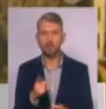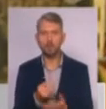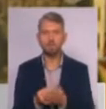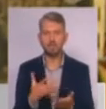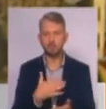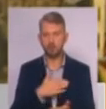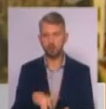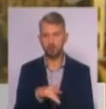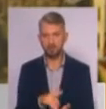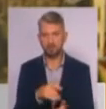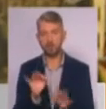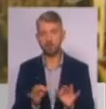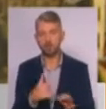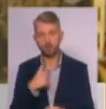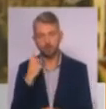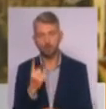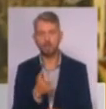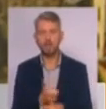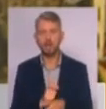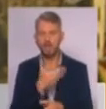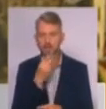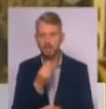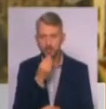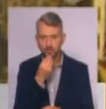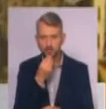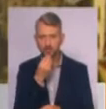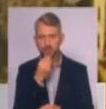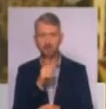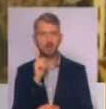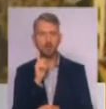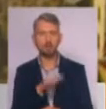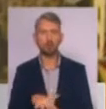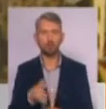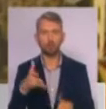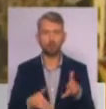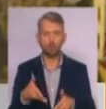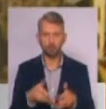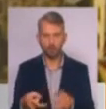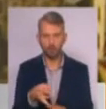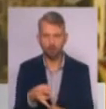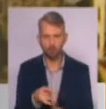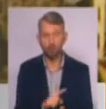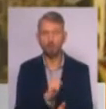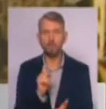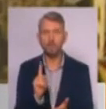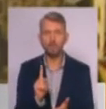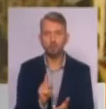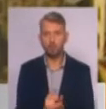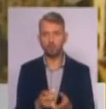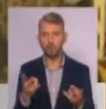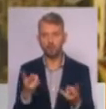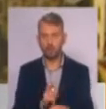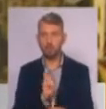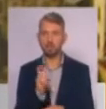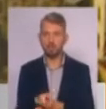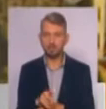і звичайно, я думаю, що одна з найкрасивіших зелених зон Оболонського району. Обов'язково треба